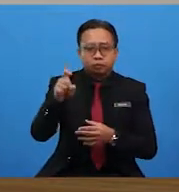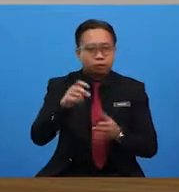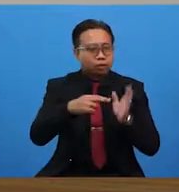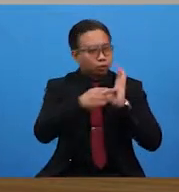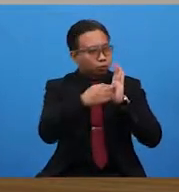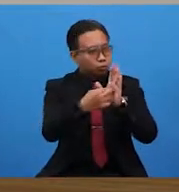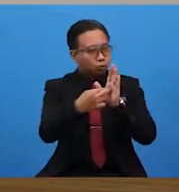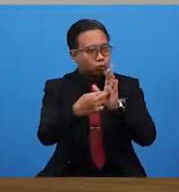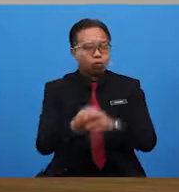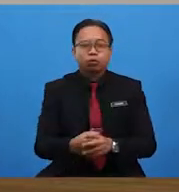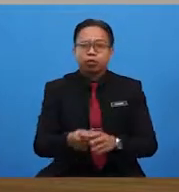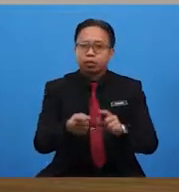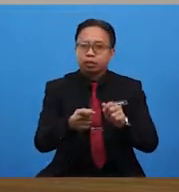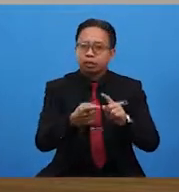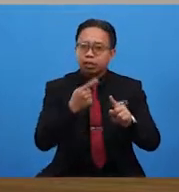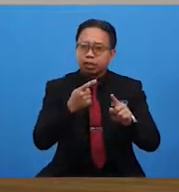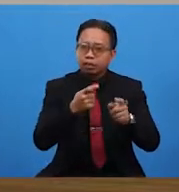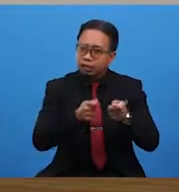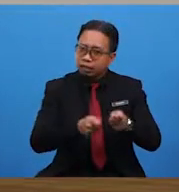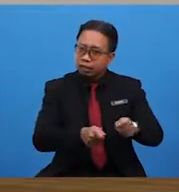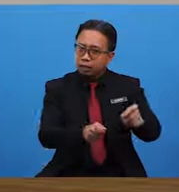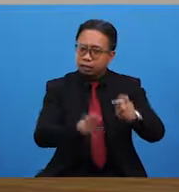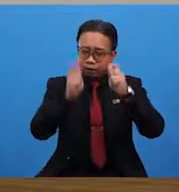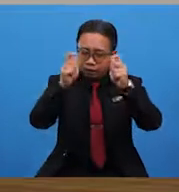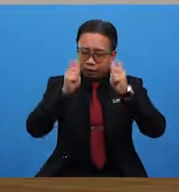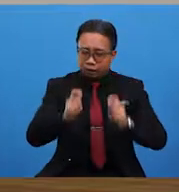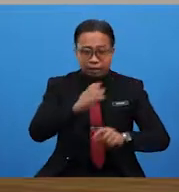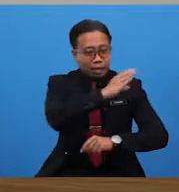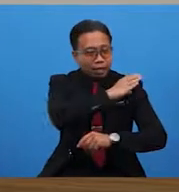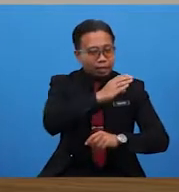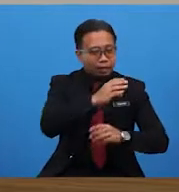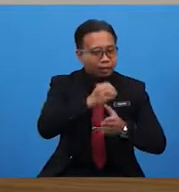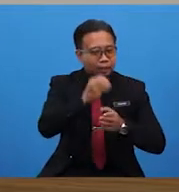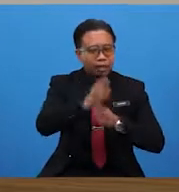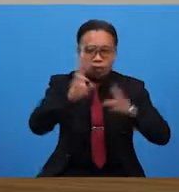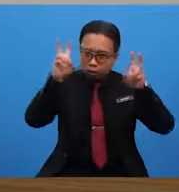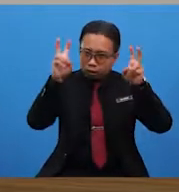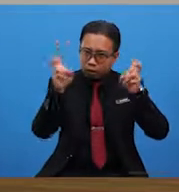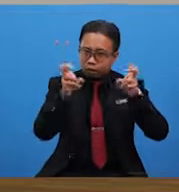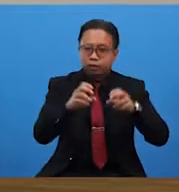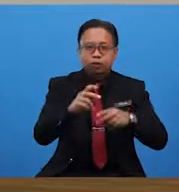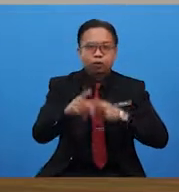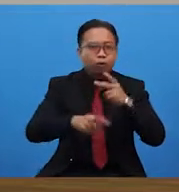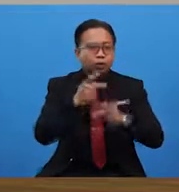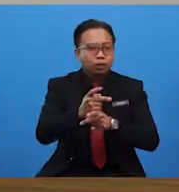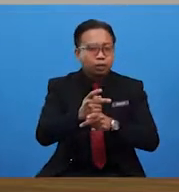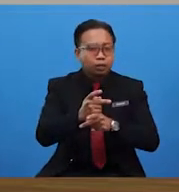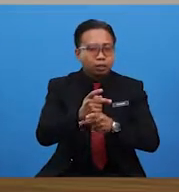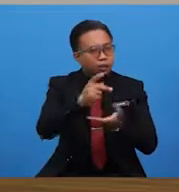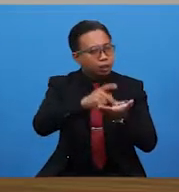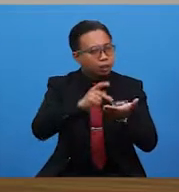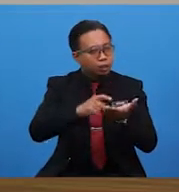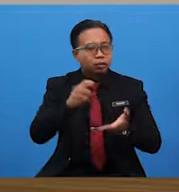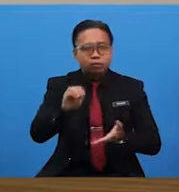merujuk sama ada dari aspek aliran teknik atau tema yang bersesuaian dengan cadangan projek kejang-kejang untuk